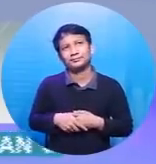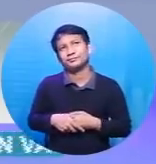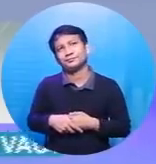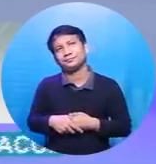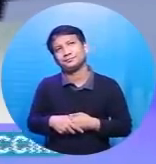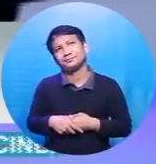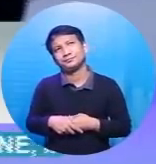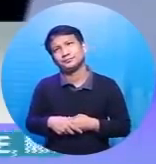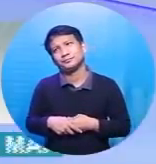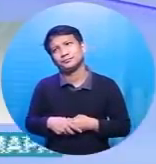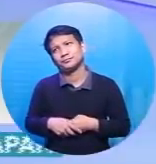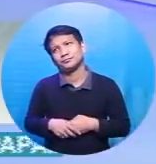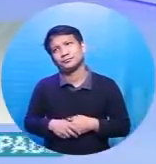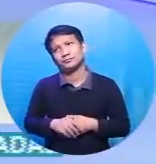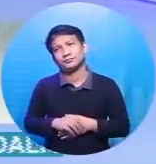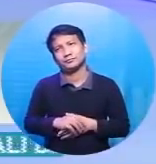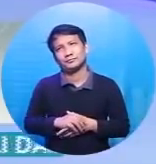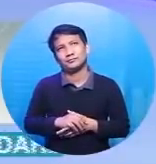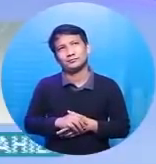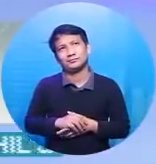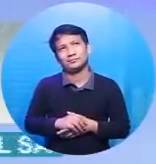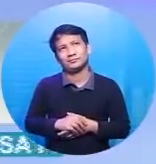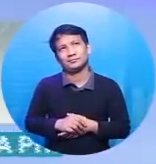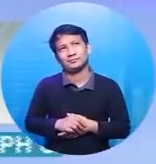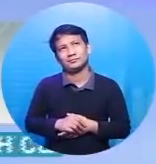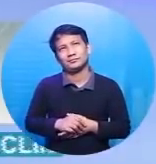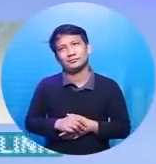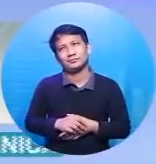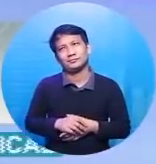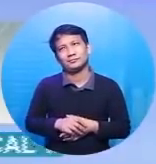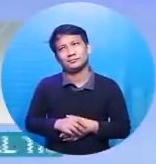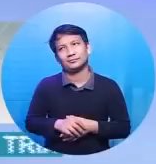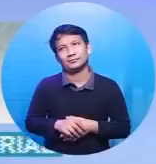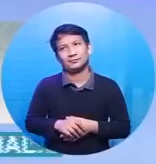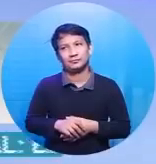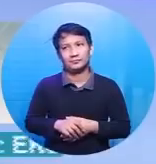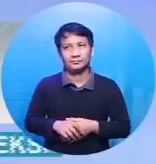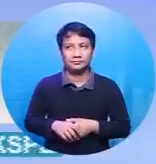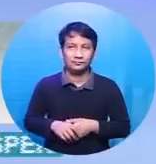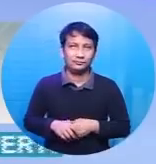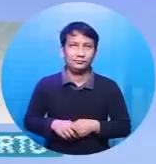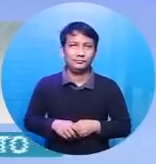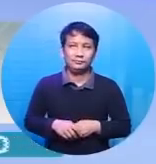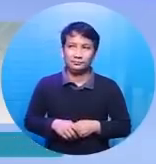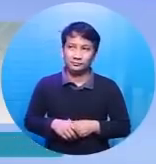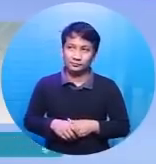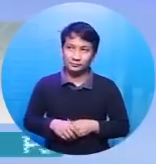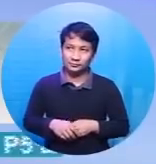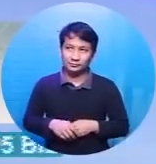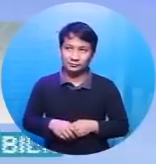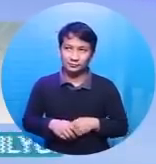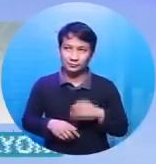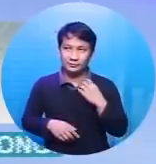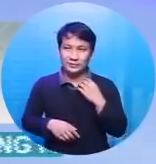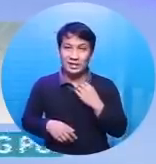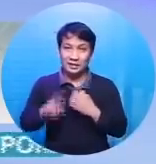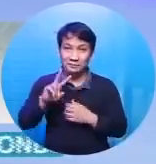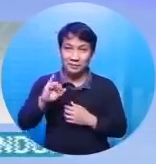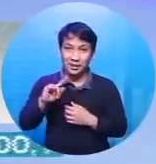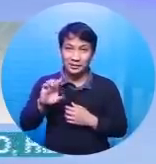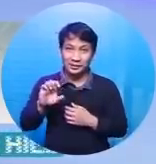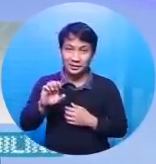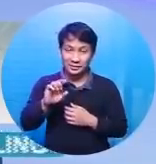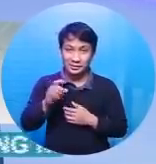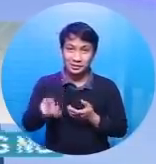Ito? Blank, blank, 05. Vita Sync, panlakas,